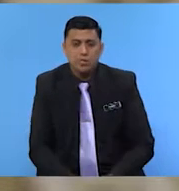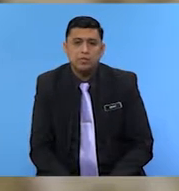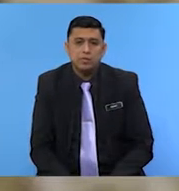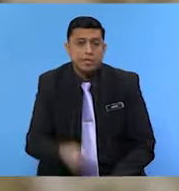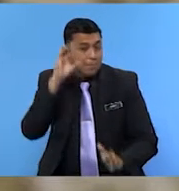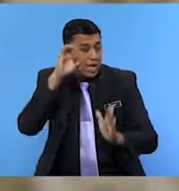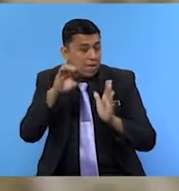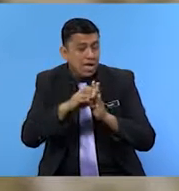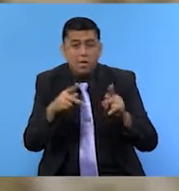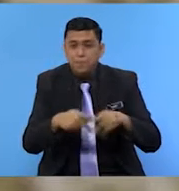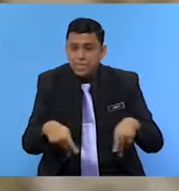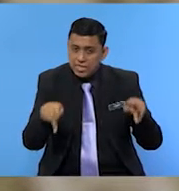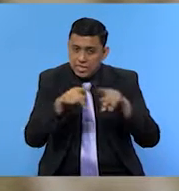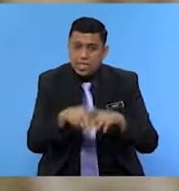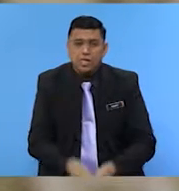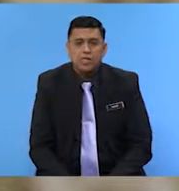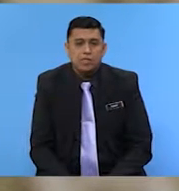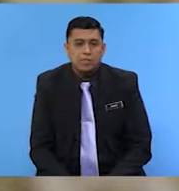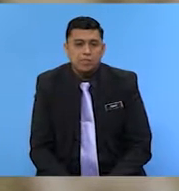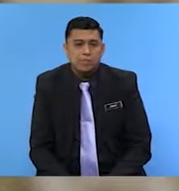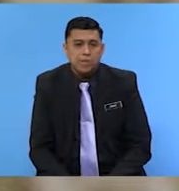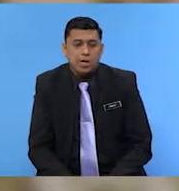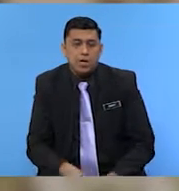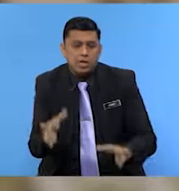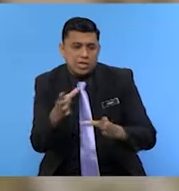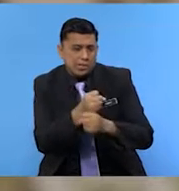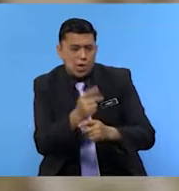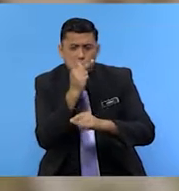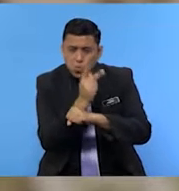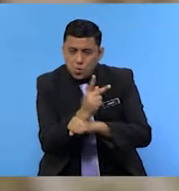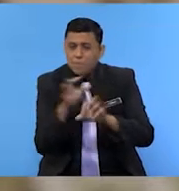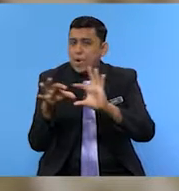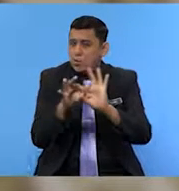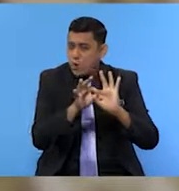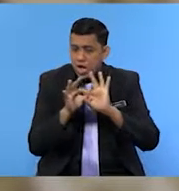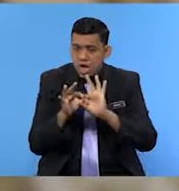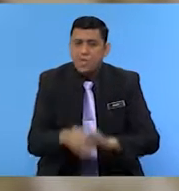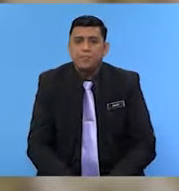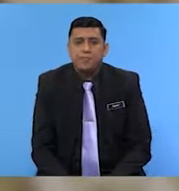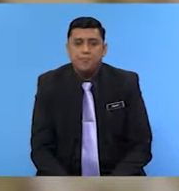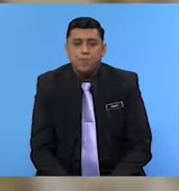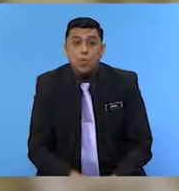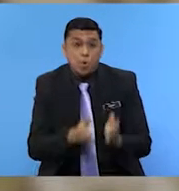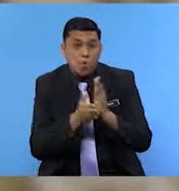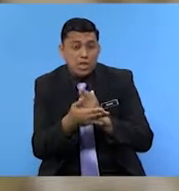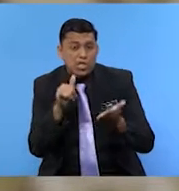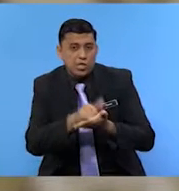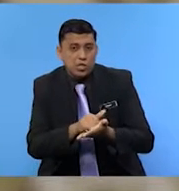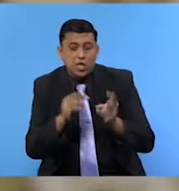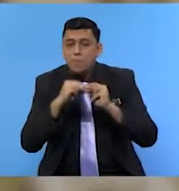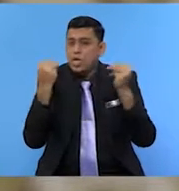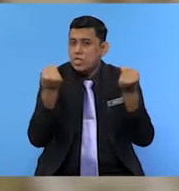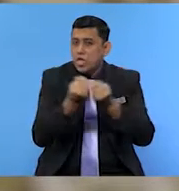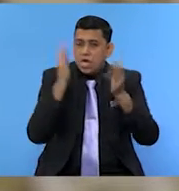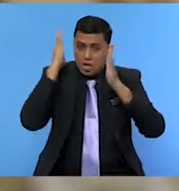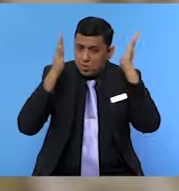menggambarkan kepentingan perpaduan agar masyarakat kita dapat mengukuhkan lagi perpaduan. Okey, oleh itu, masyarakat Malaysia